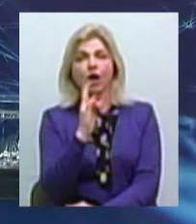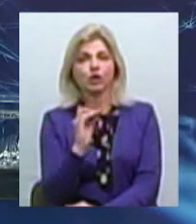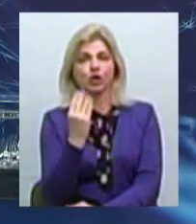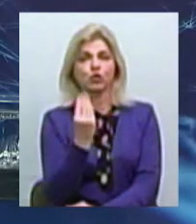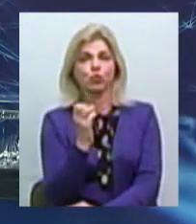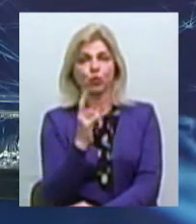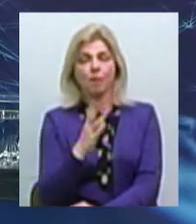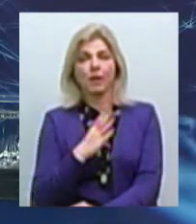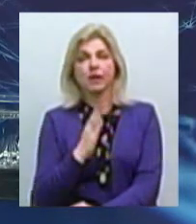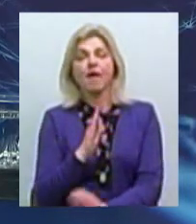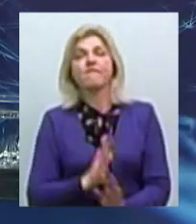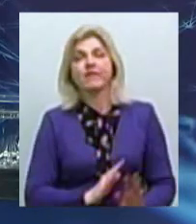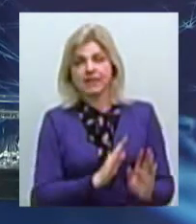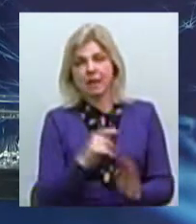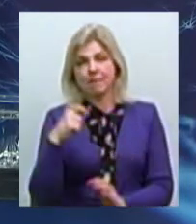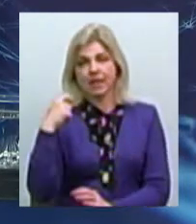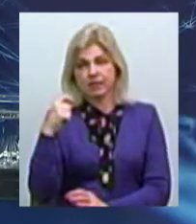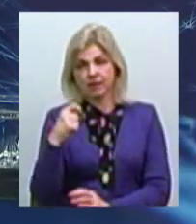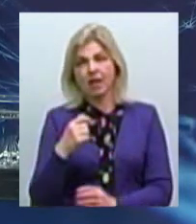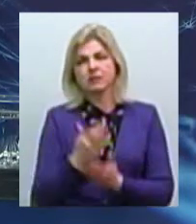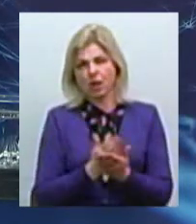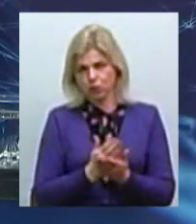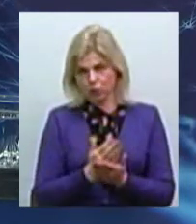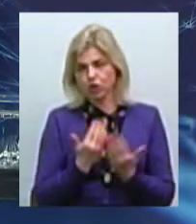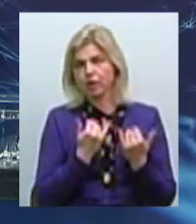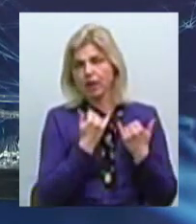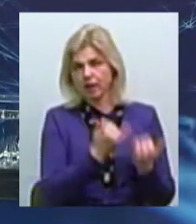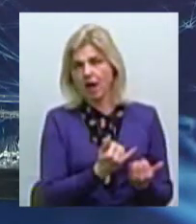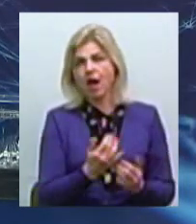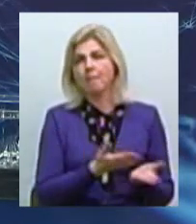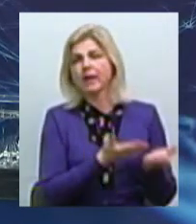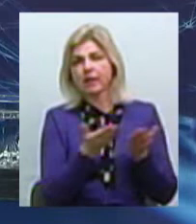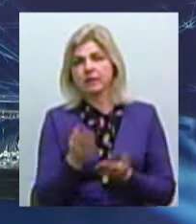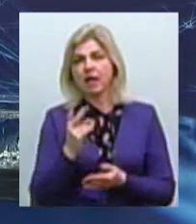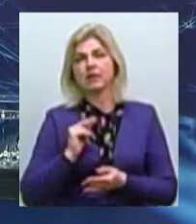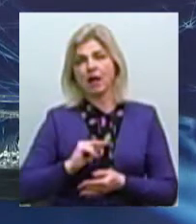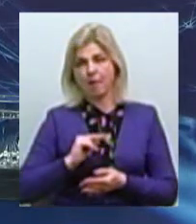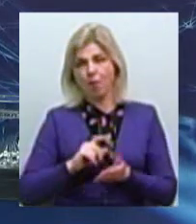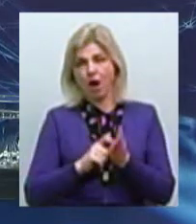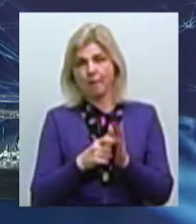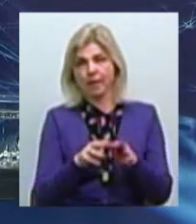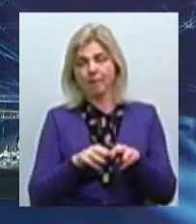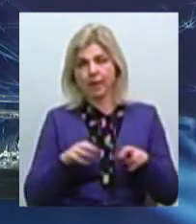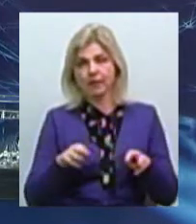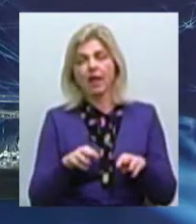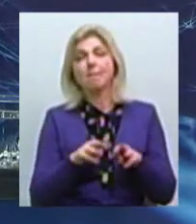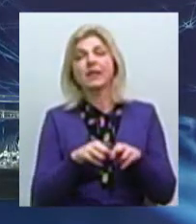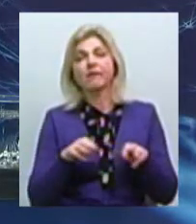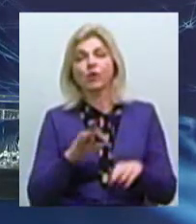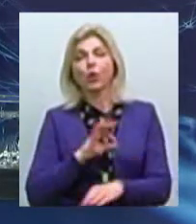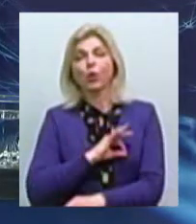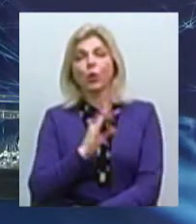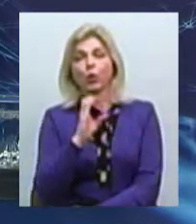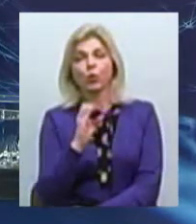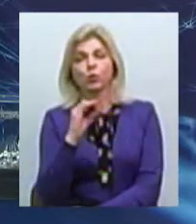вице-президентом заслуженное пригласили ее на работу в кабмин в частности министерство юстиции профильным